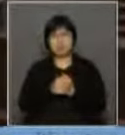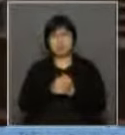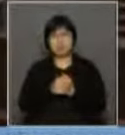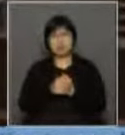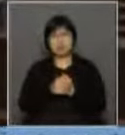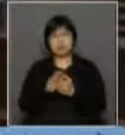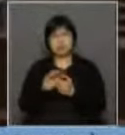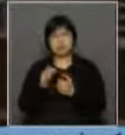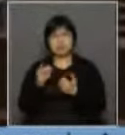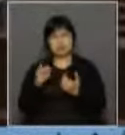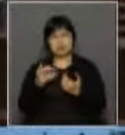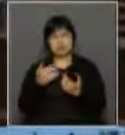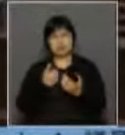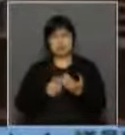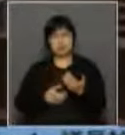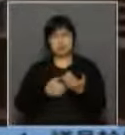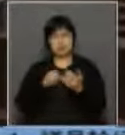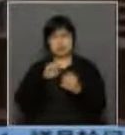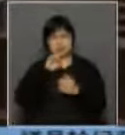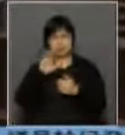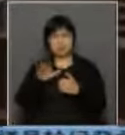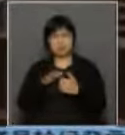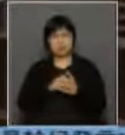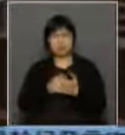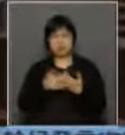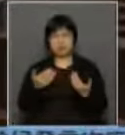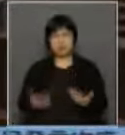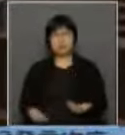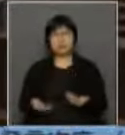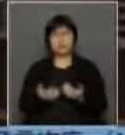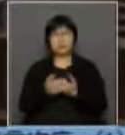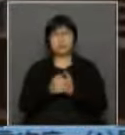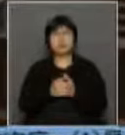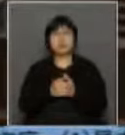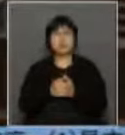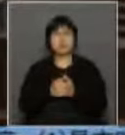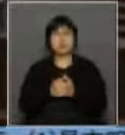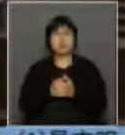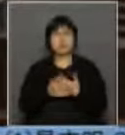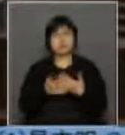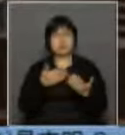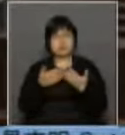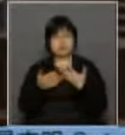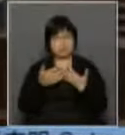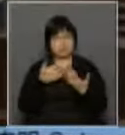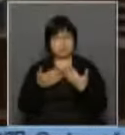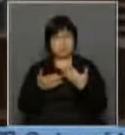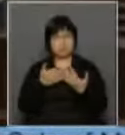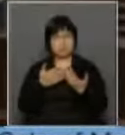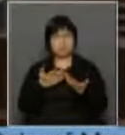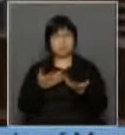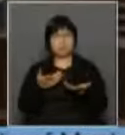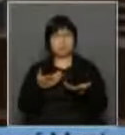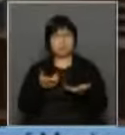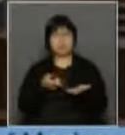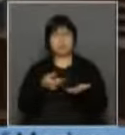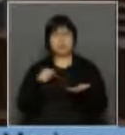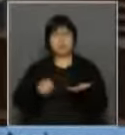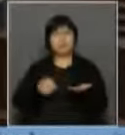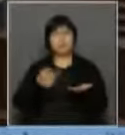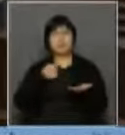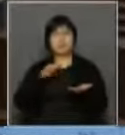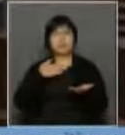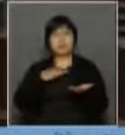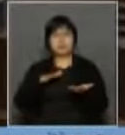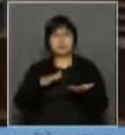但係主席，開宗明義咧，今次咧呢、這個事件咧就都唔使審。